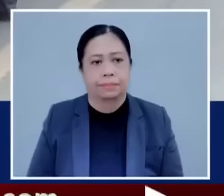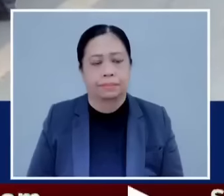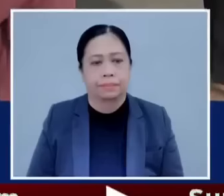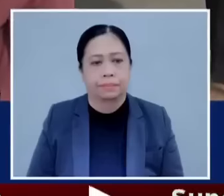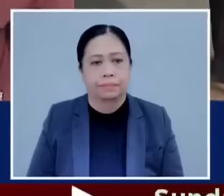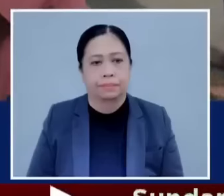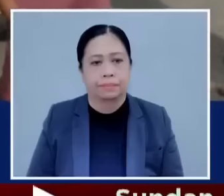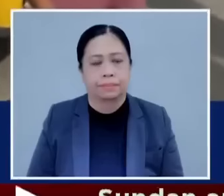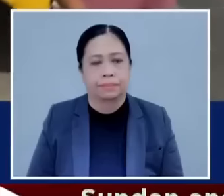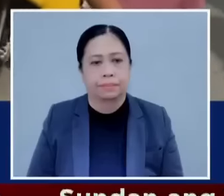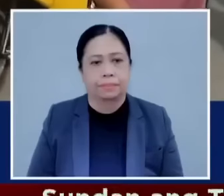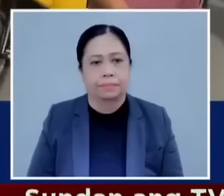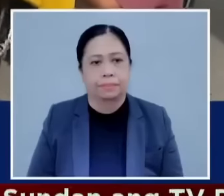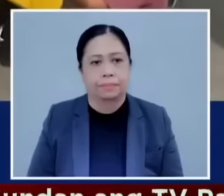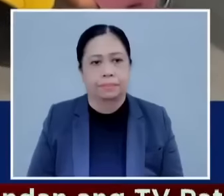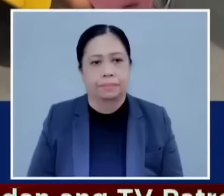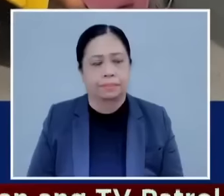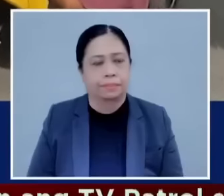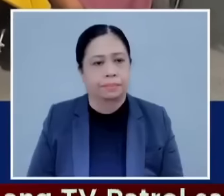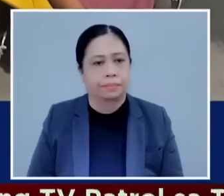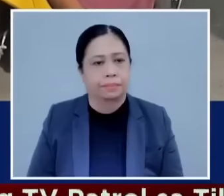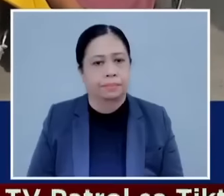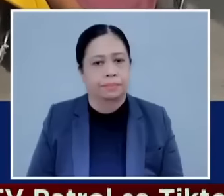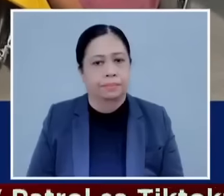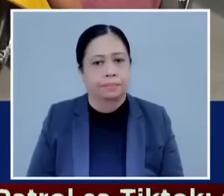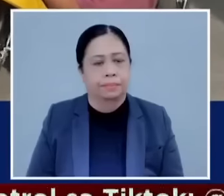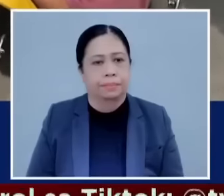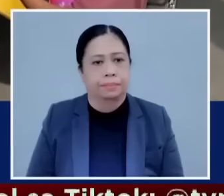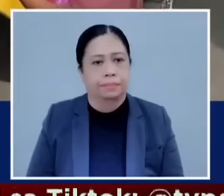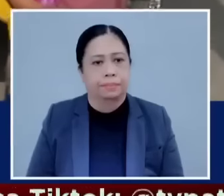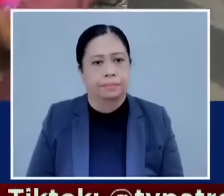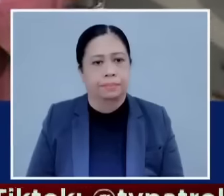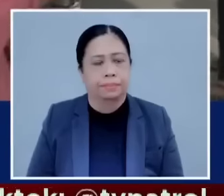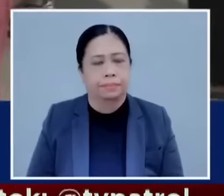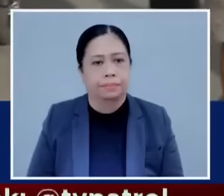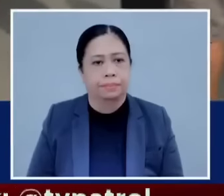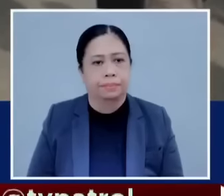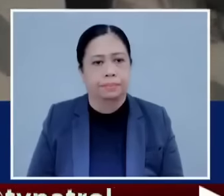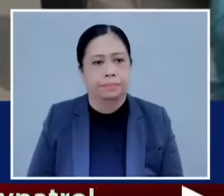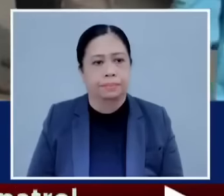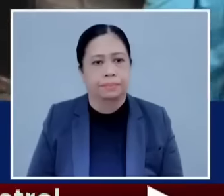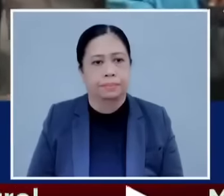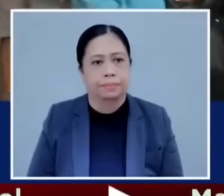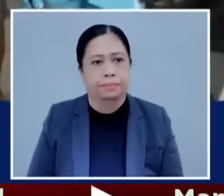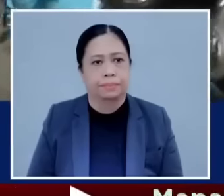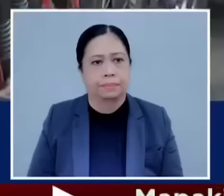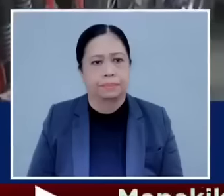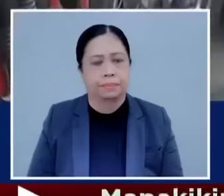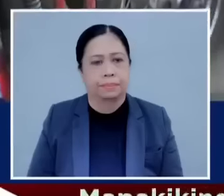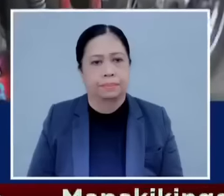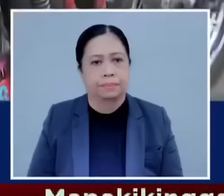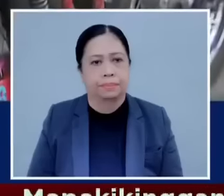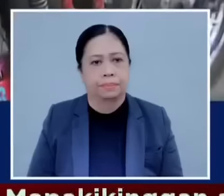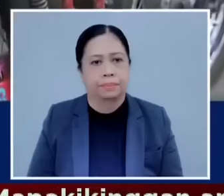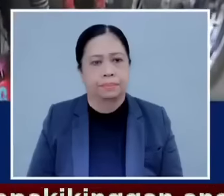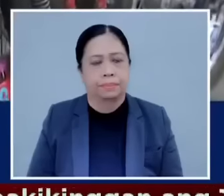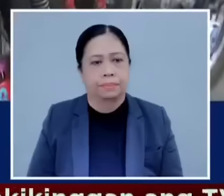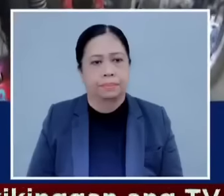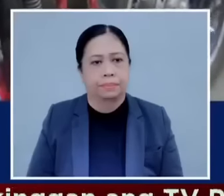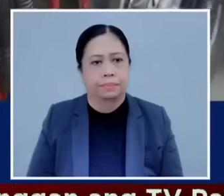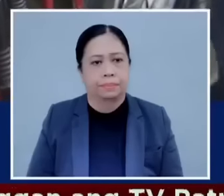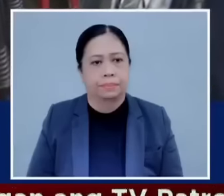mga e-bikes at e-trikes na yan dahil kalimitang ginagamit yan sa mga komunidad at mga secondary roads ang bawal lamang magbabad